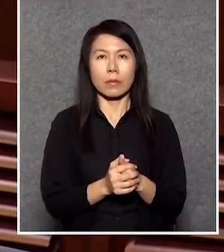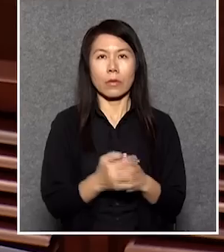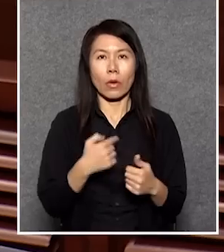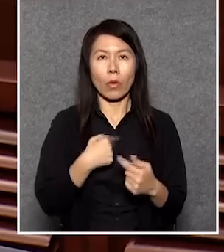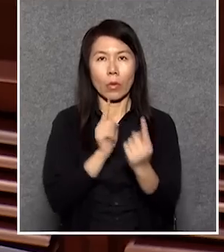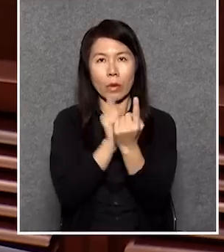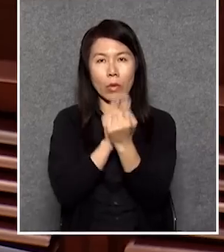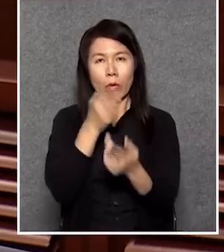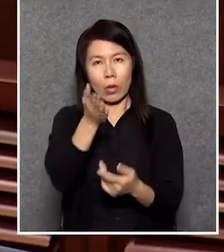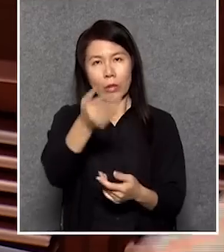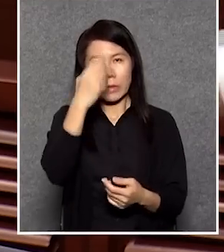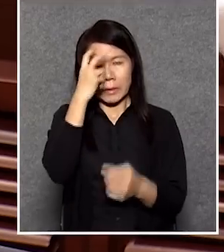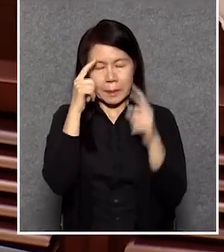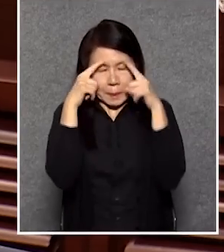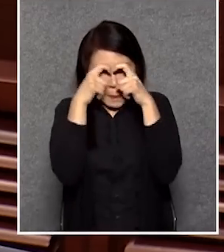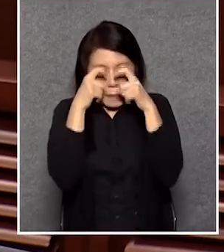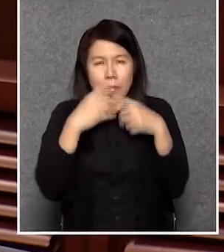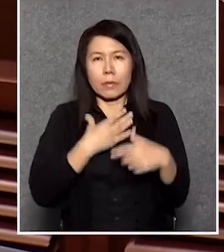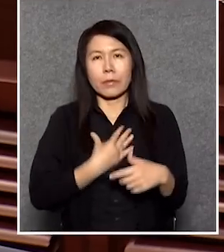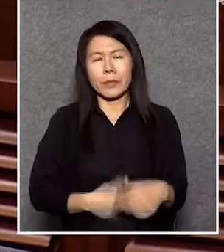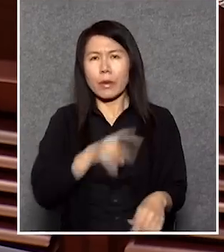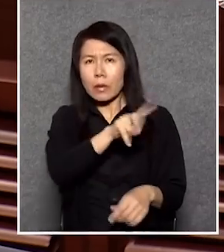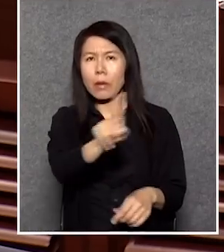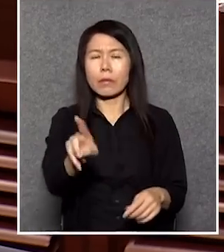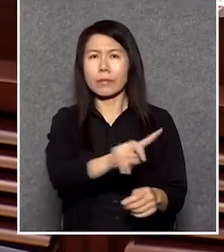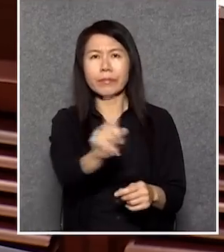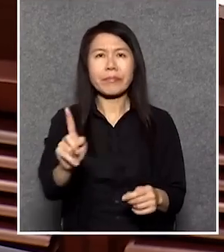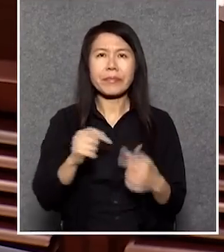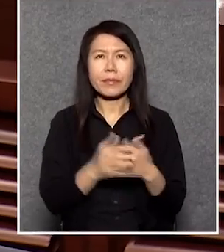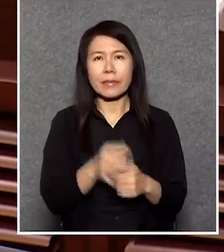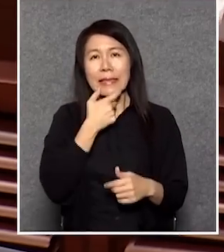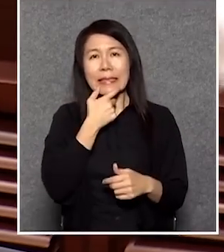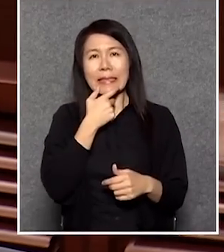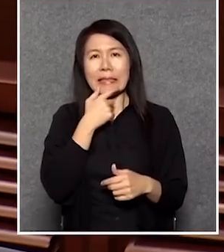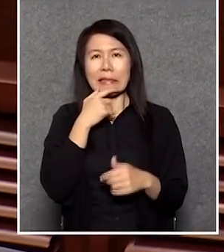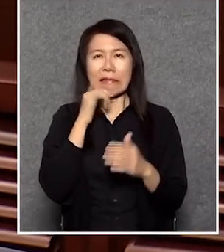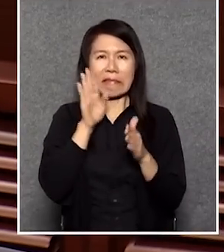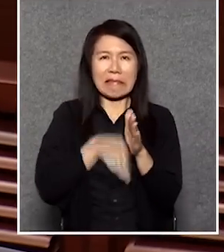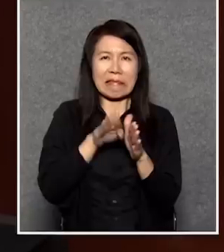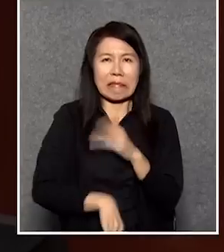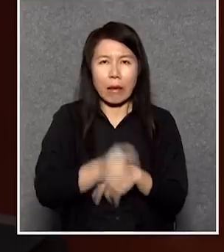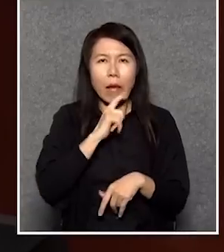你愁眉苦臉，但你看各位仁兄笑得多奸狡。